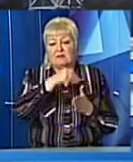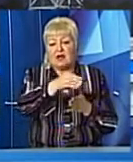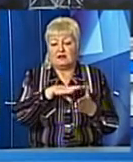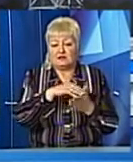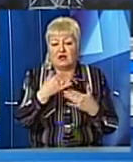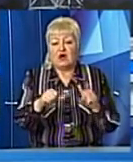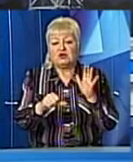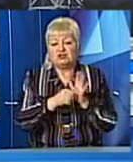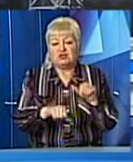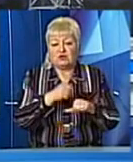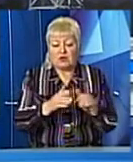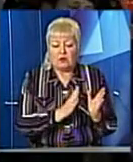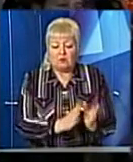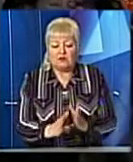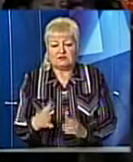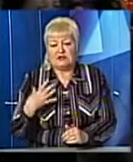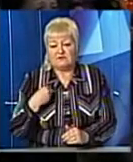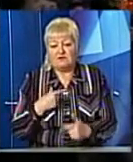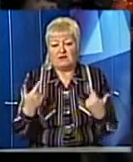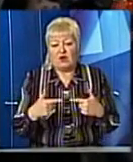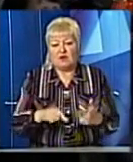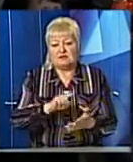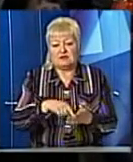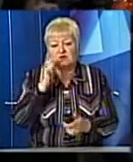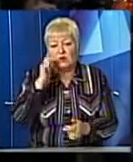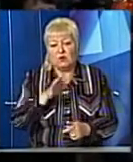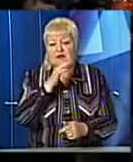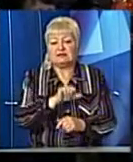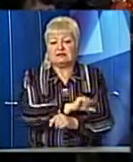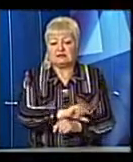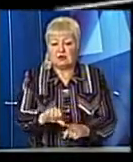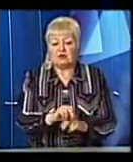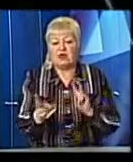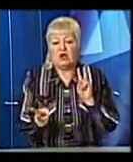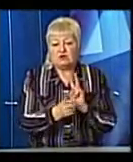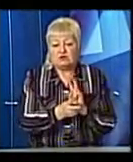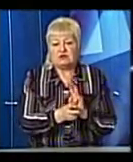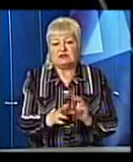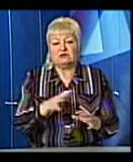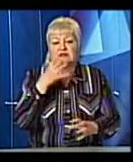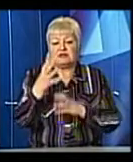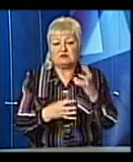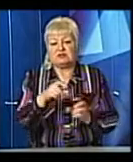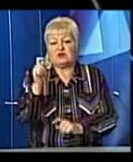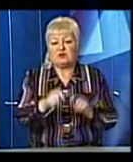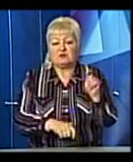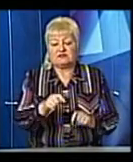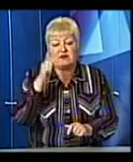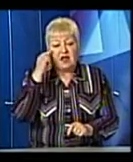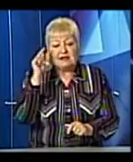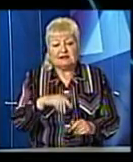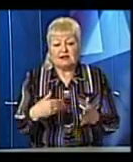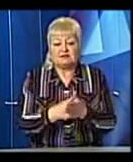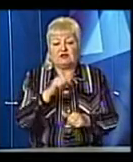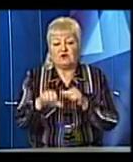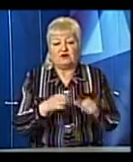уже 6-й рік поспіль львів'яни та гості міста з України та з-за кордону зустрінуться на міжнародному фестивалі «Китайський Новий